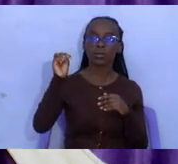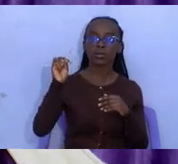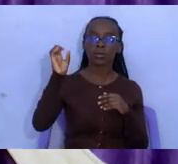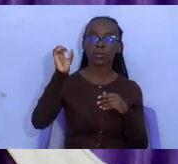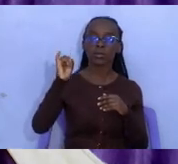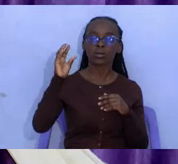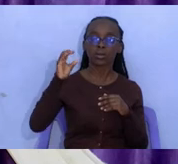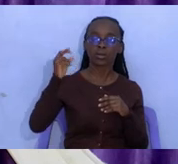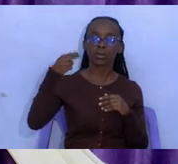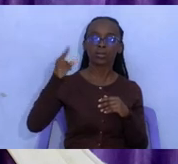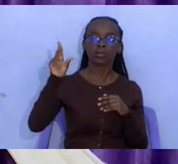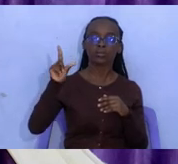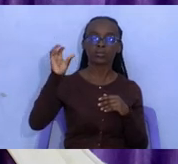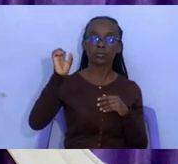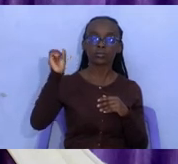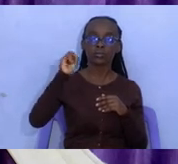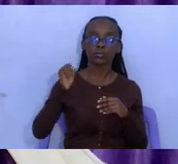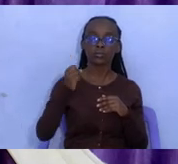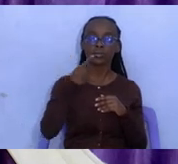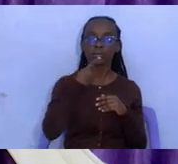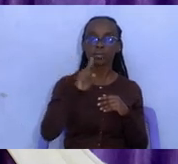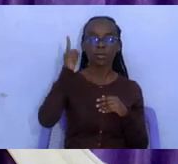believe in the prophet,